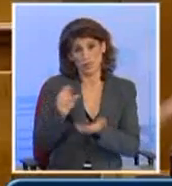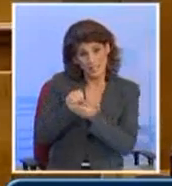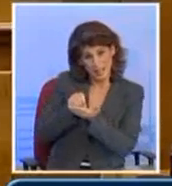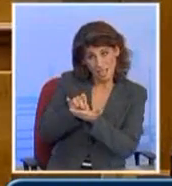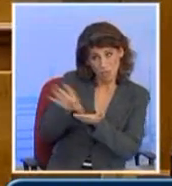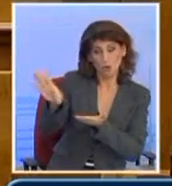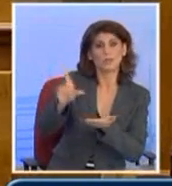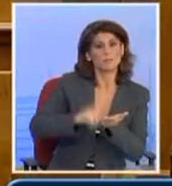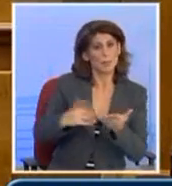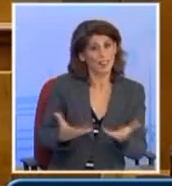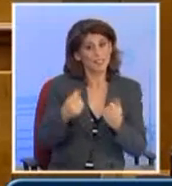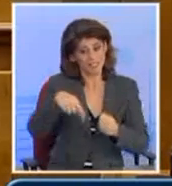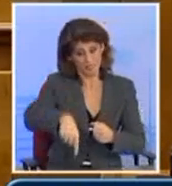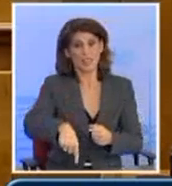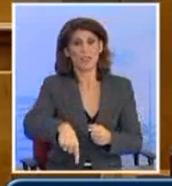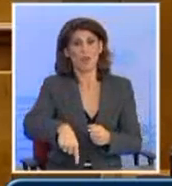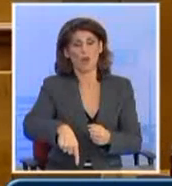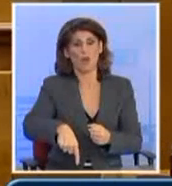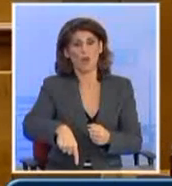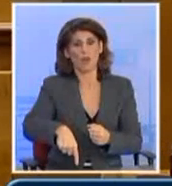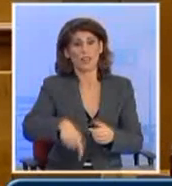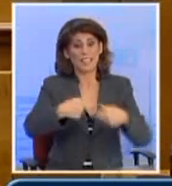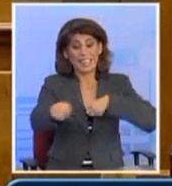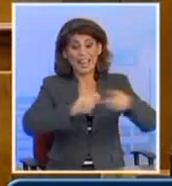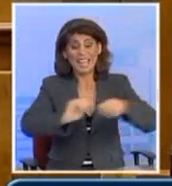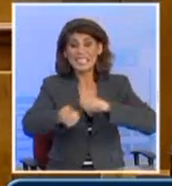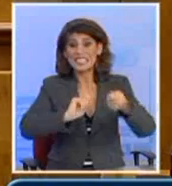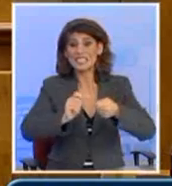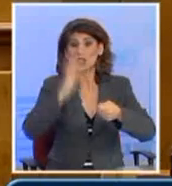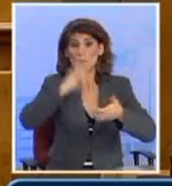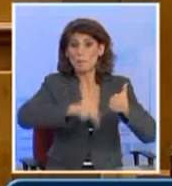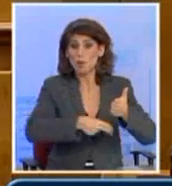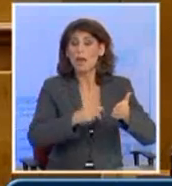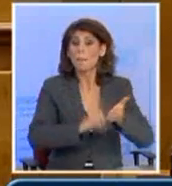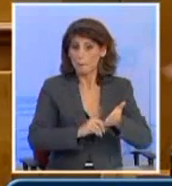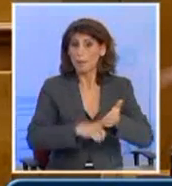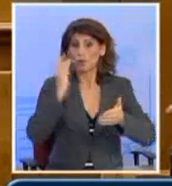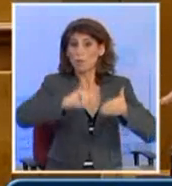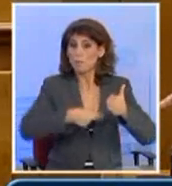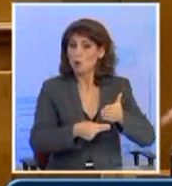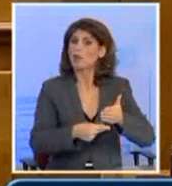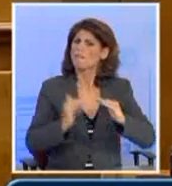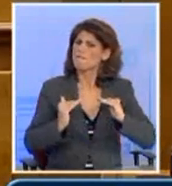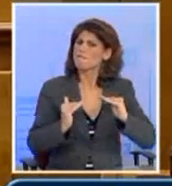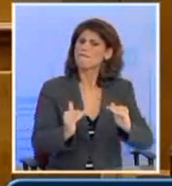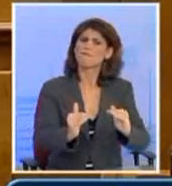βρει εδώ. Και για να σκίσει το μνημόνιο, πρέπει το μνημόνιο να εξακολουθεί να ισχύει.